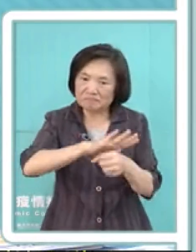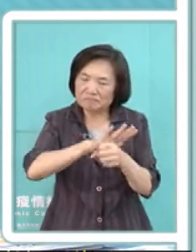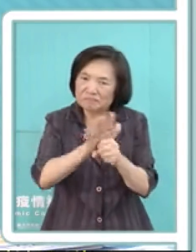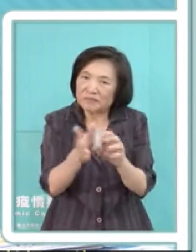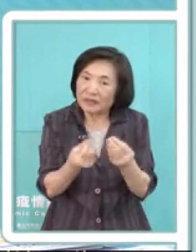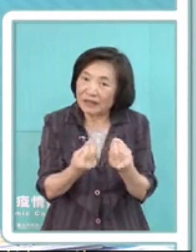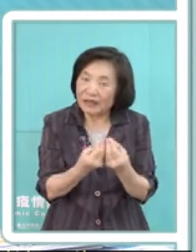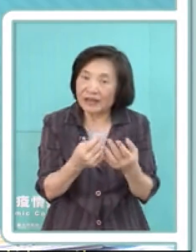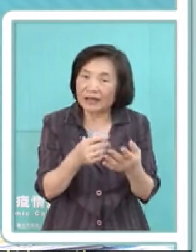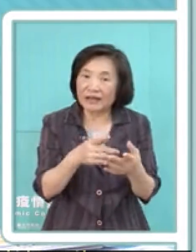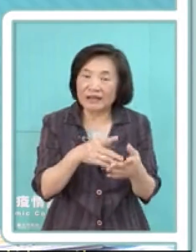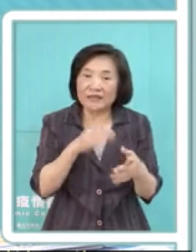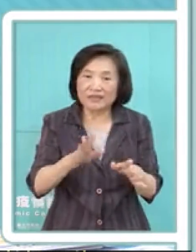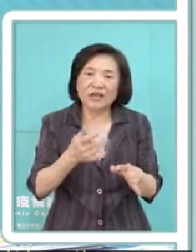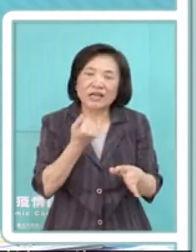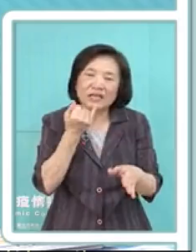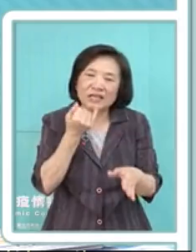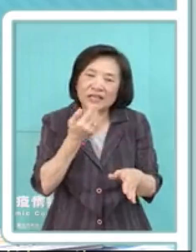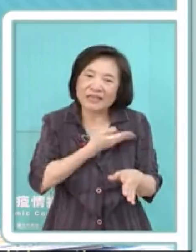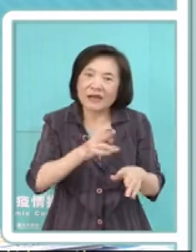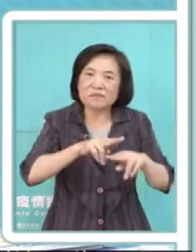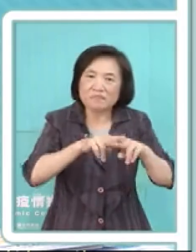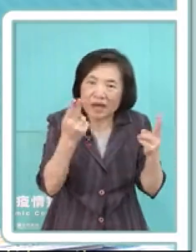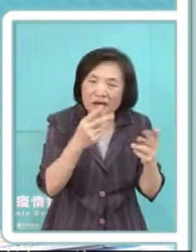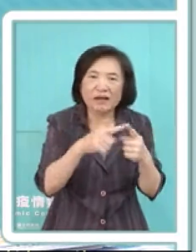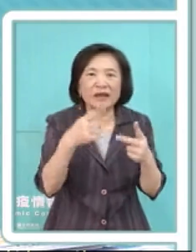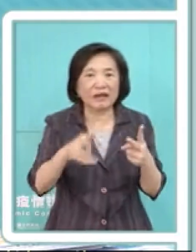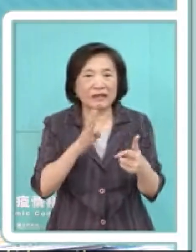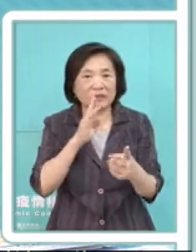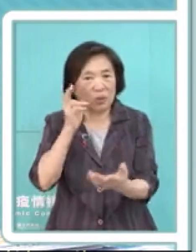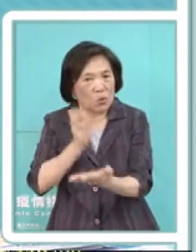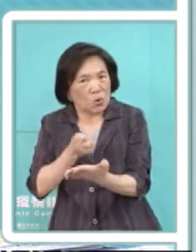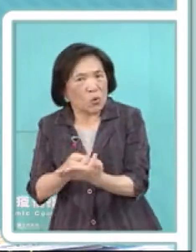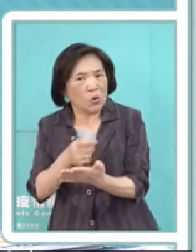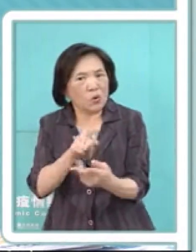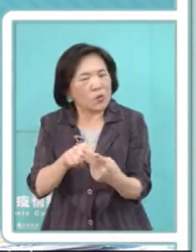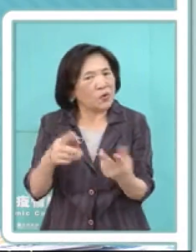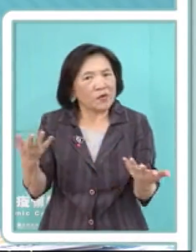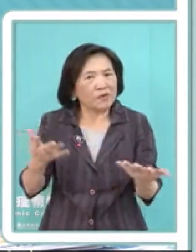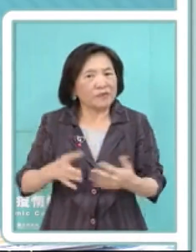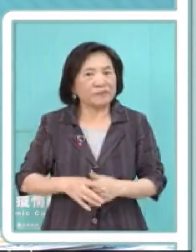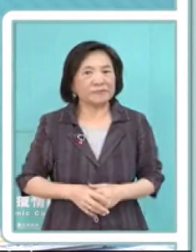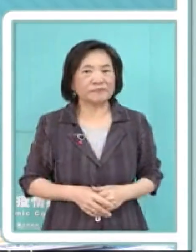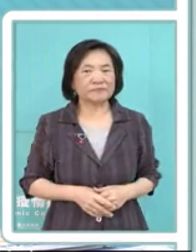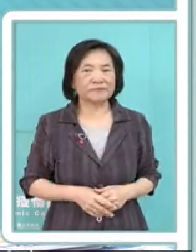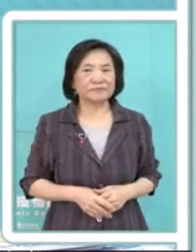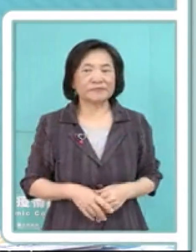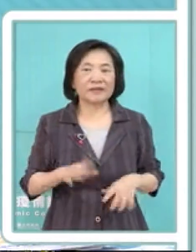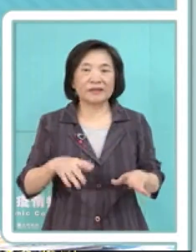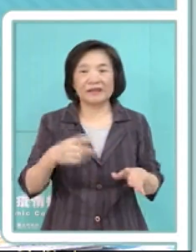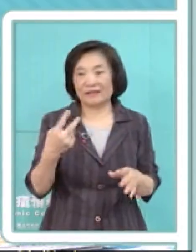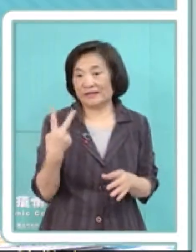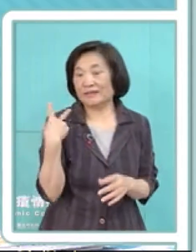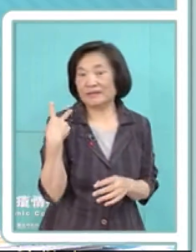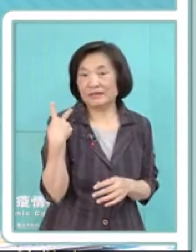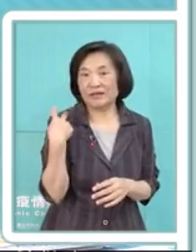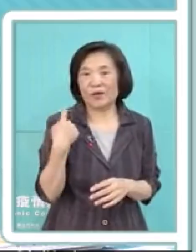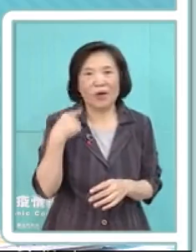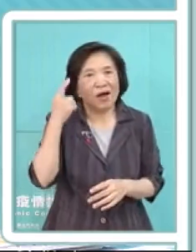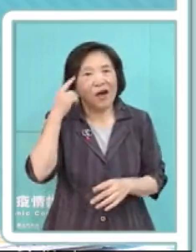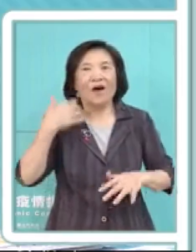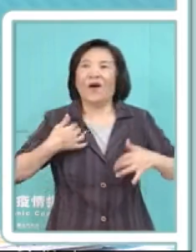该要朝向持续松绑，还是应该现在应该要升高管控，提高警觉？ 我跟你讲哦，2天前我非常乐